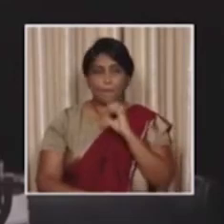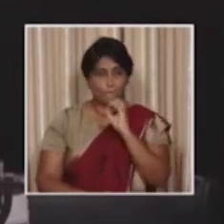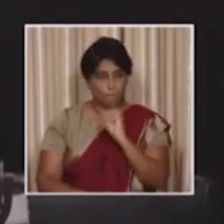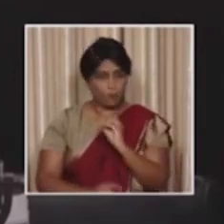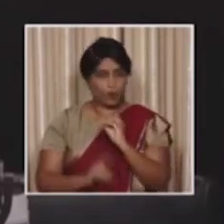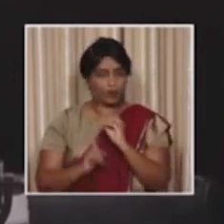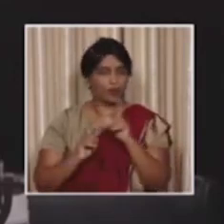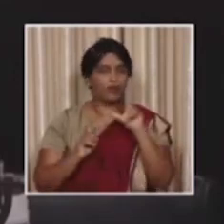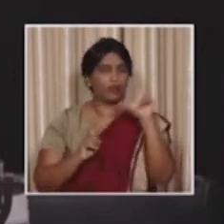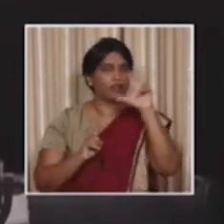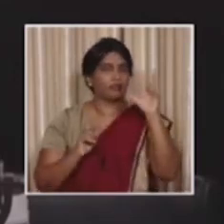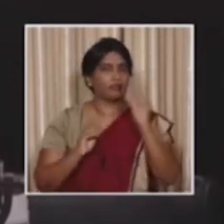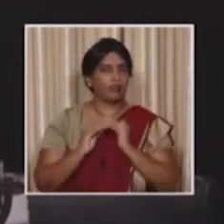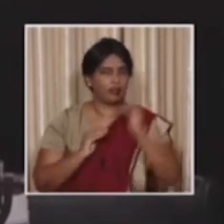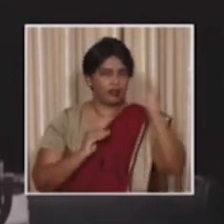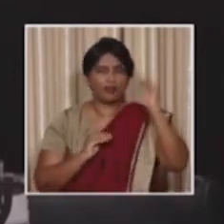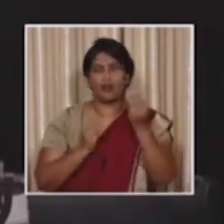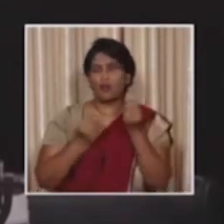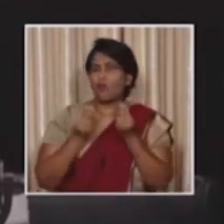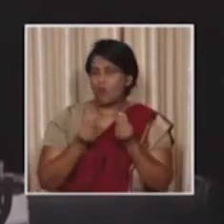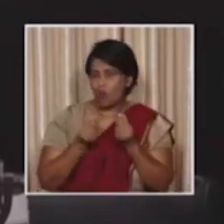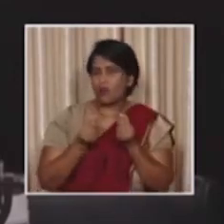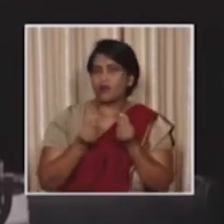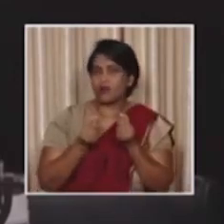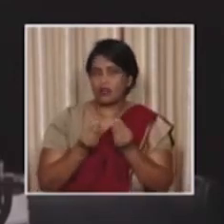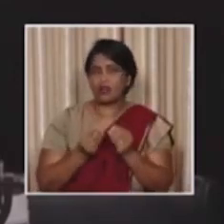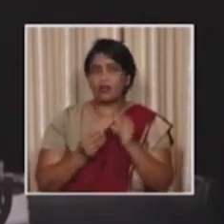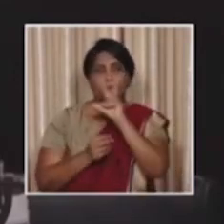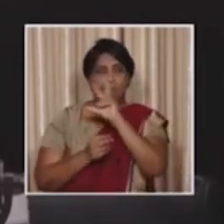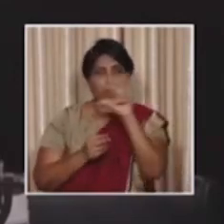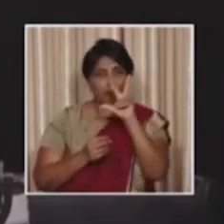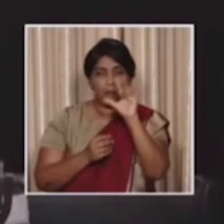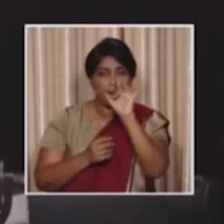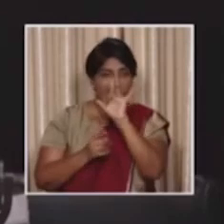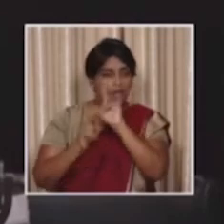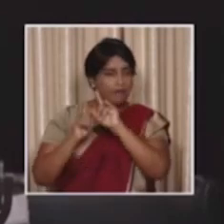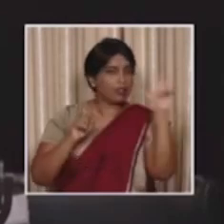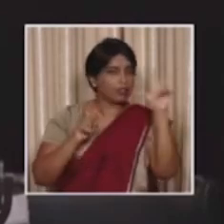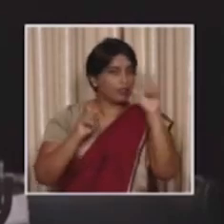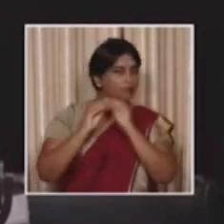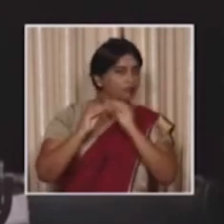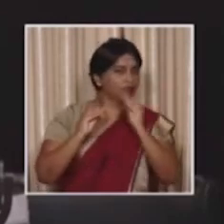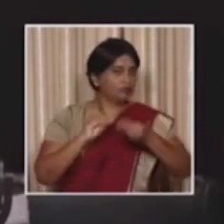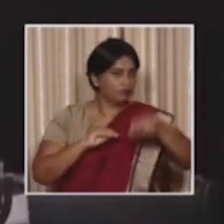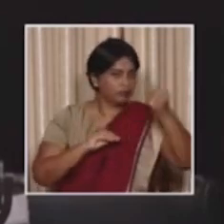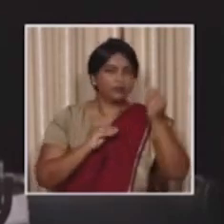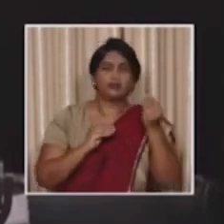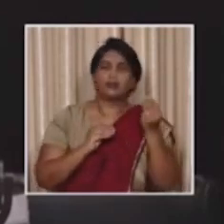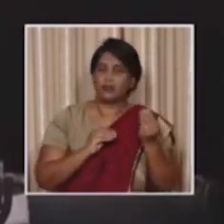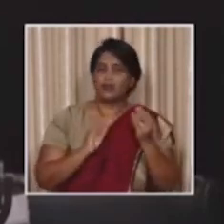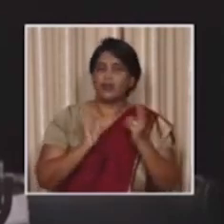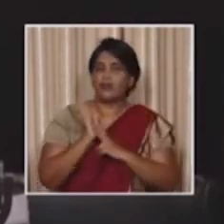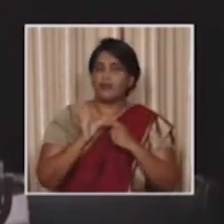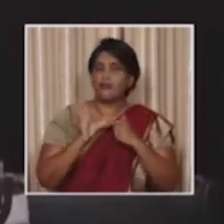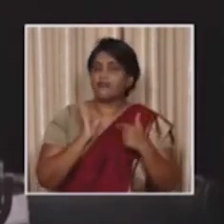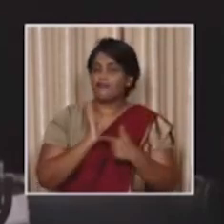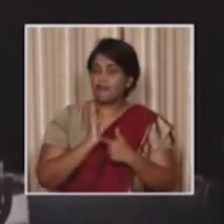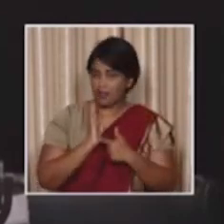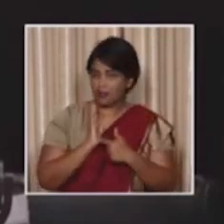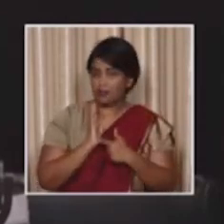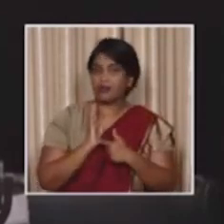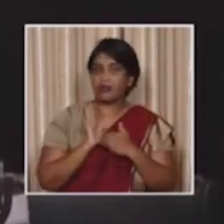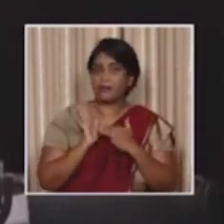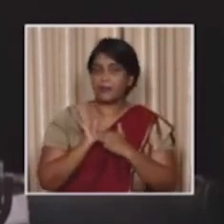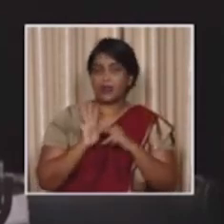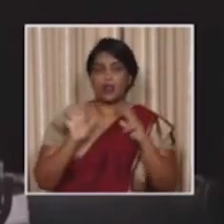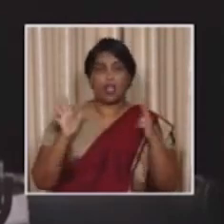18% வெட்வரி அதிகரிக்கப்பட்டுள்ளது. இருப்பினும் நாம் மேற்கொண்ட ஆய்வின் பிரகாரம் பொருட்களின் விலை காரணமாக குழப்பம் அடைய வேண்டிய நிலைப்பாடு எதுவும் தோன்றவில்லை.